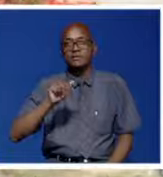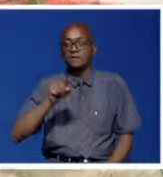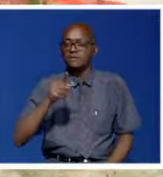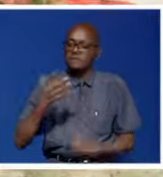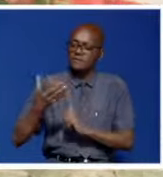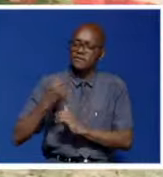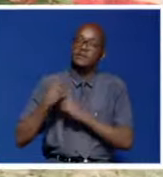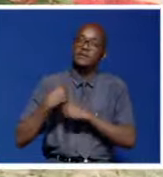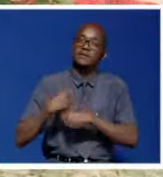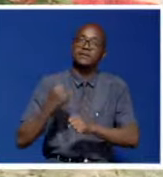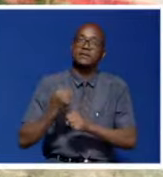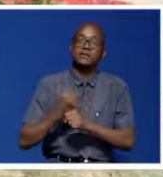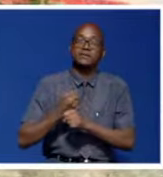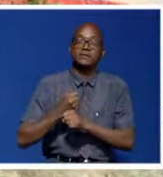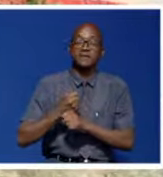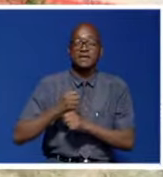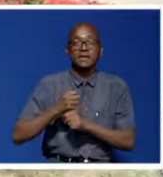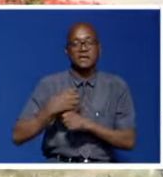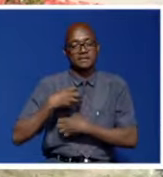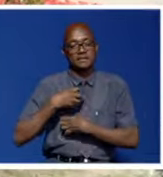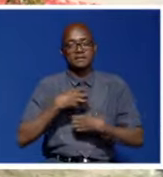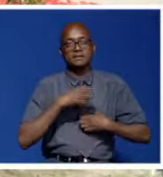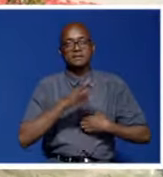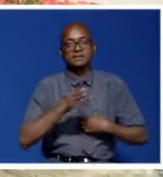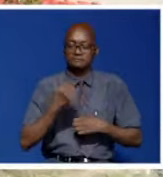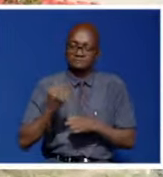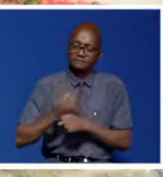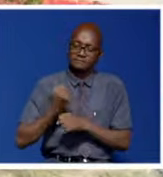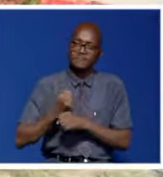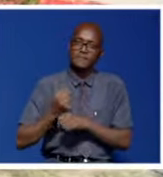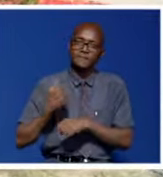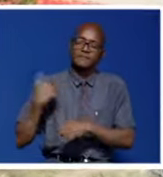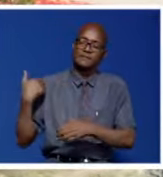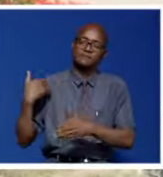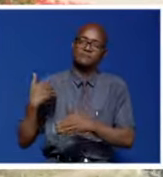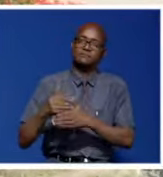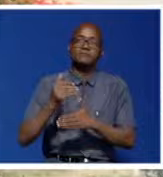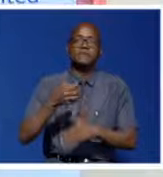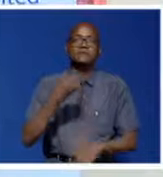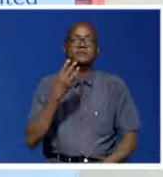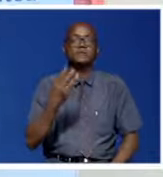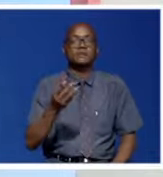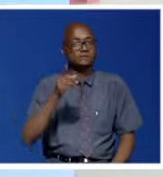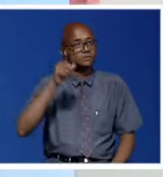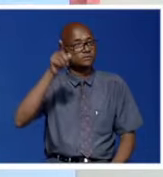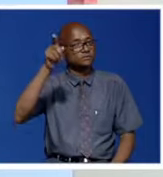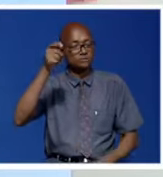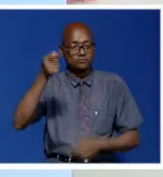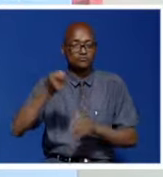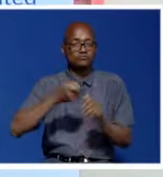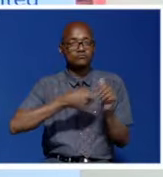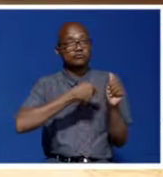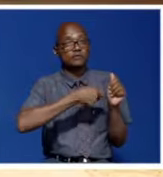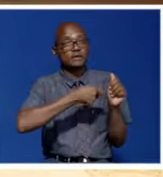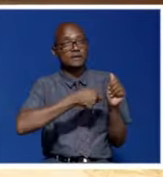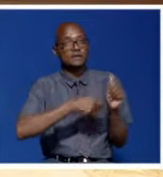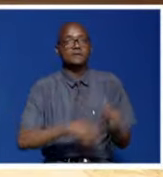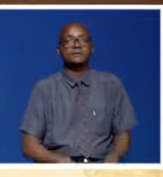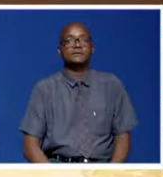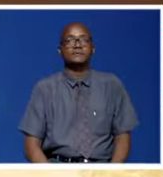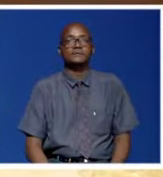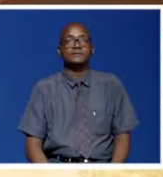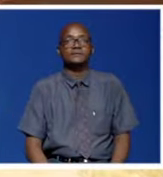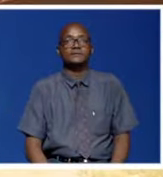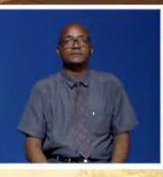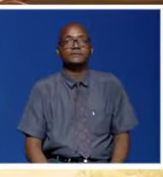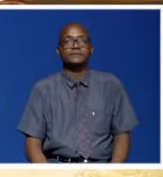ya utekelezaji wa kazi za jeshi lake zilizofanyika kwa kipindi cha miezi mitatu huko Mtwara. Hukumu